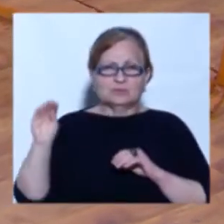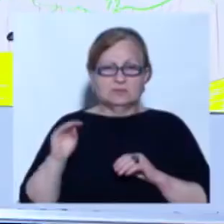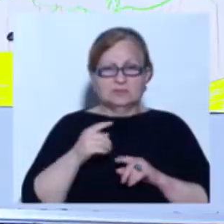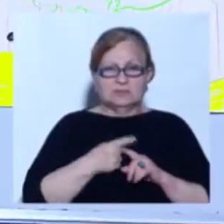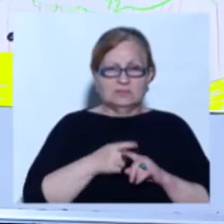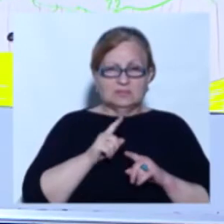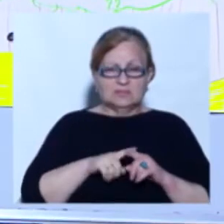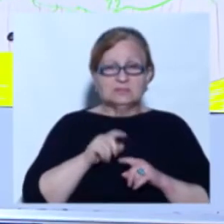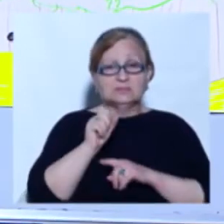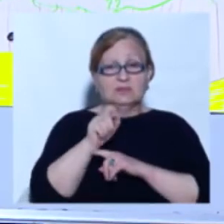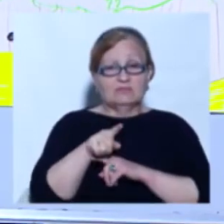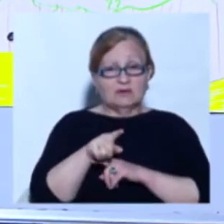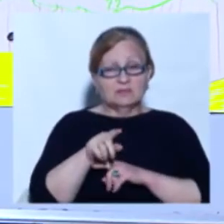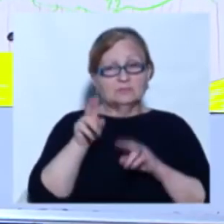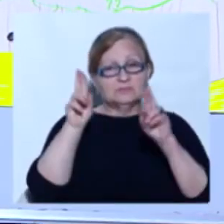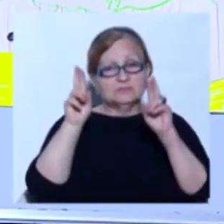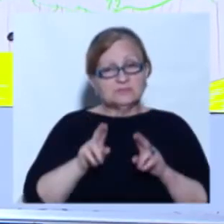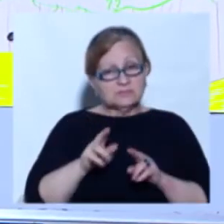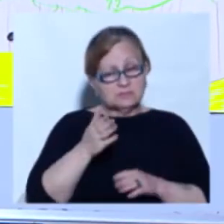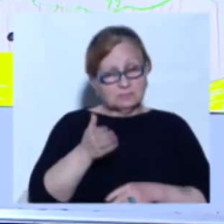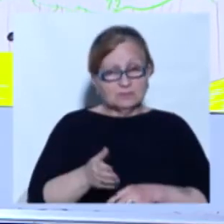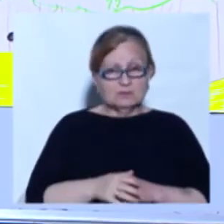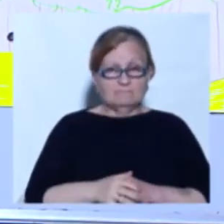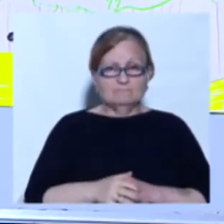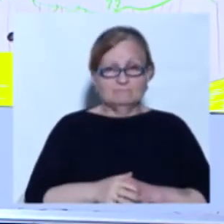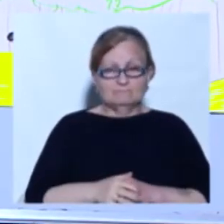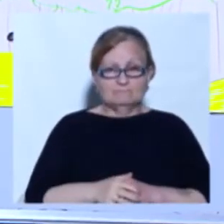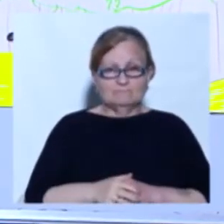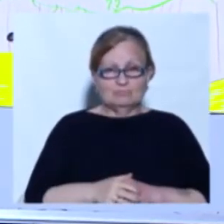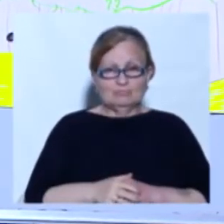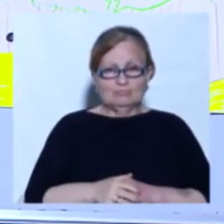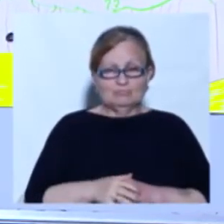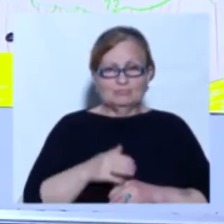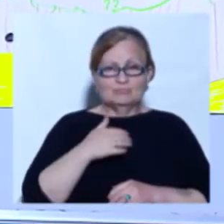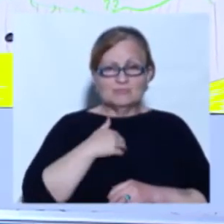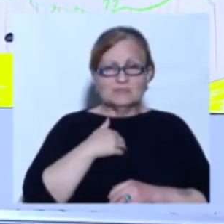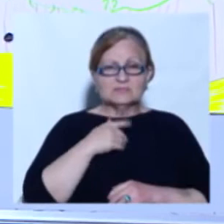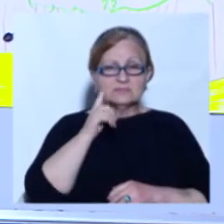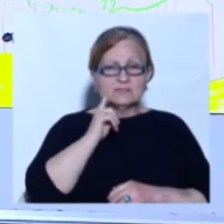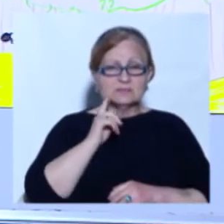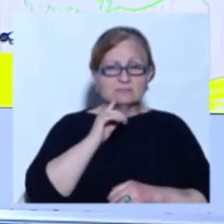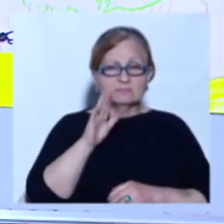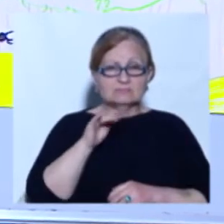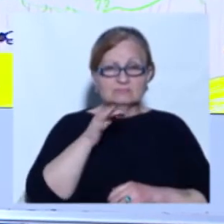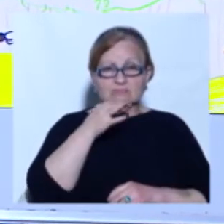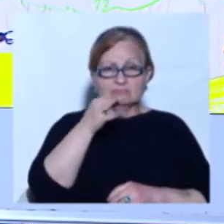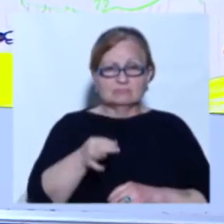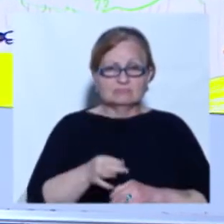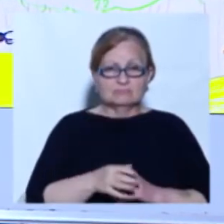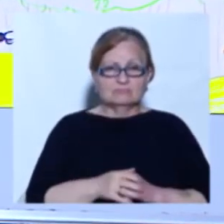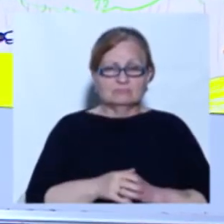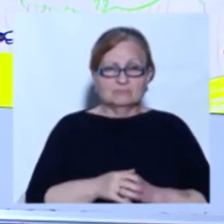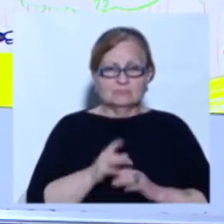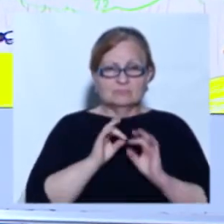დავალების წესებია, ინსტრუქციასაც რომ ვუწოდებთ ხოლმე. Და მე სანამ დაგემშვიდობებოდე, გეტყვი